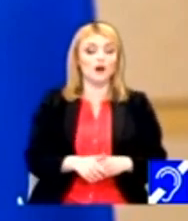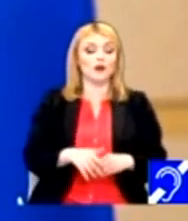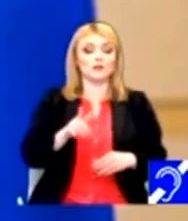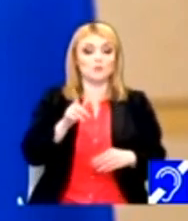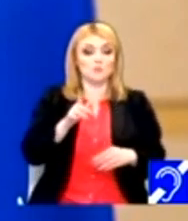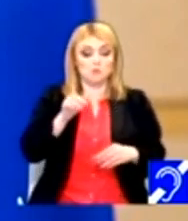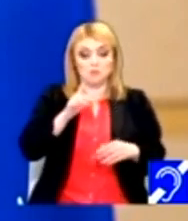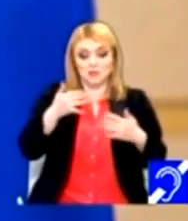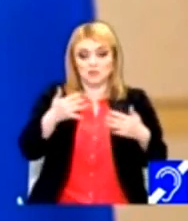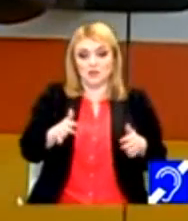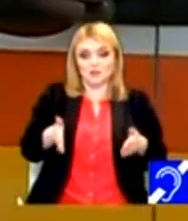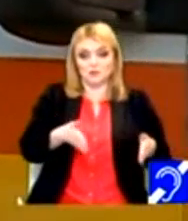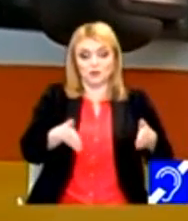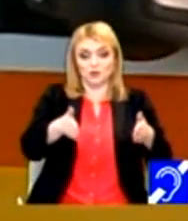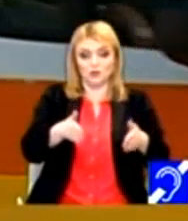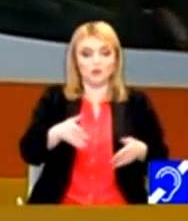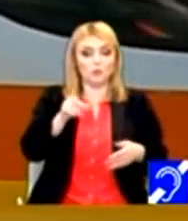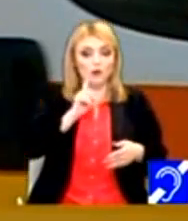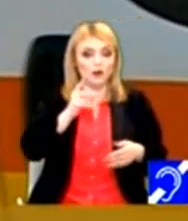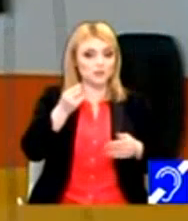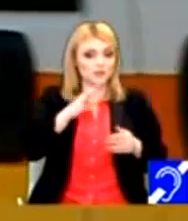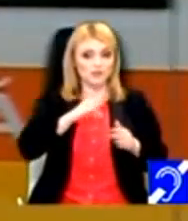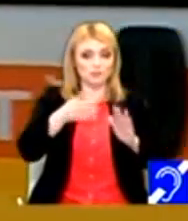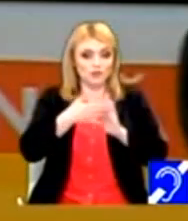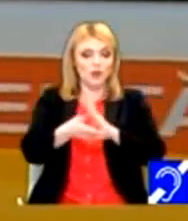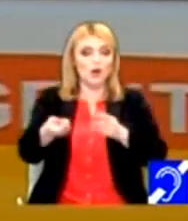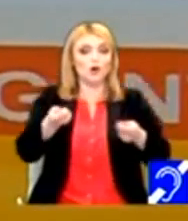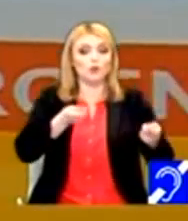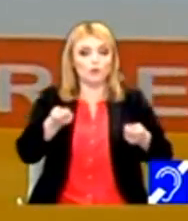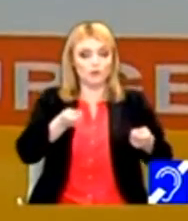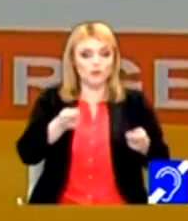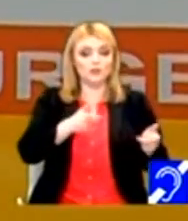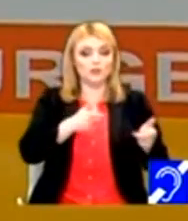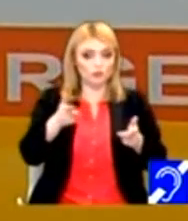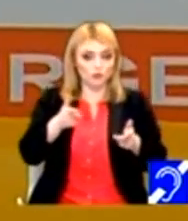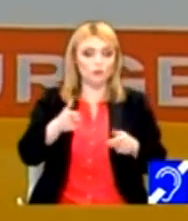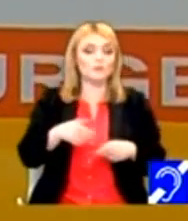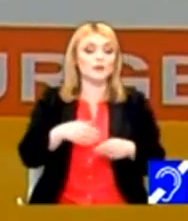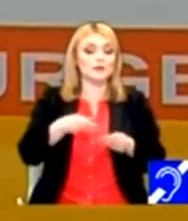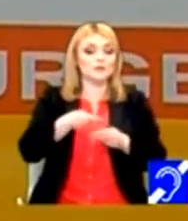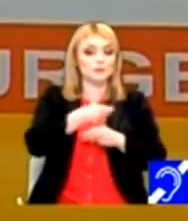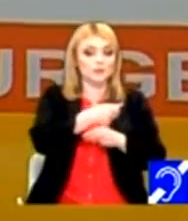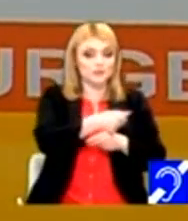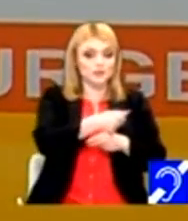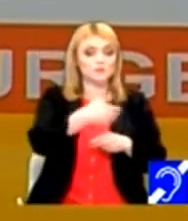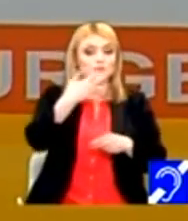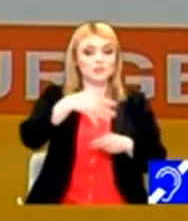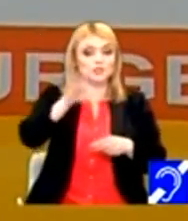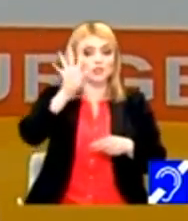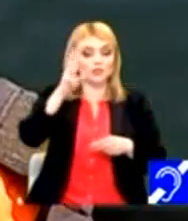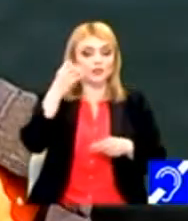Doamnelor, domnilor, bună seara și bine v-am regăsit la Telejurnal. Iată principalele subiecte.